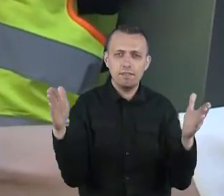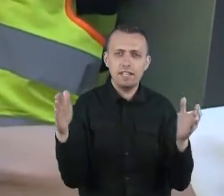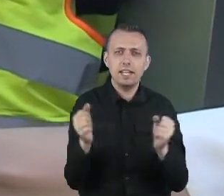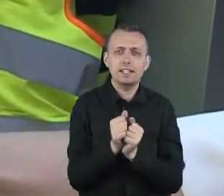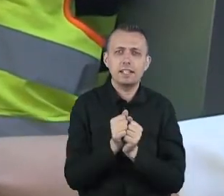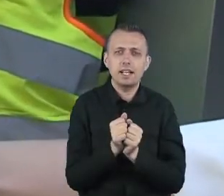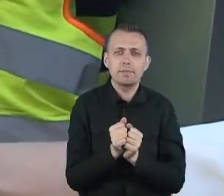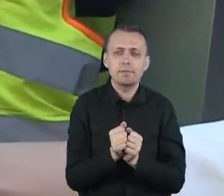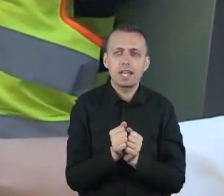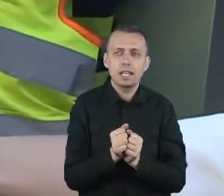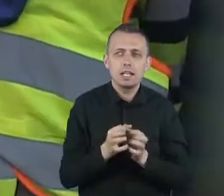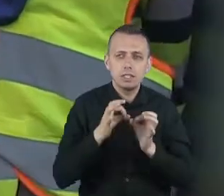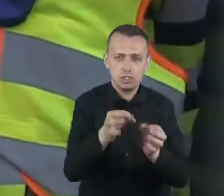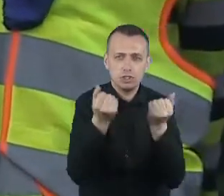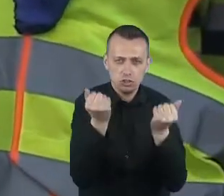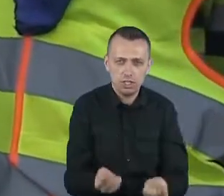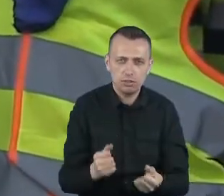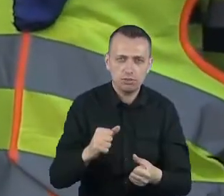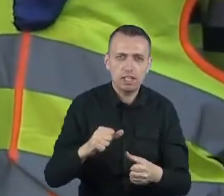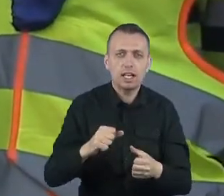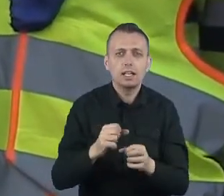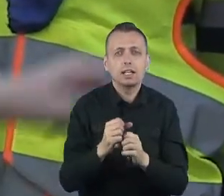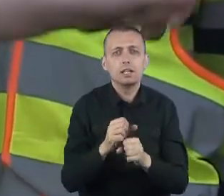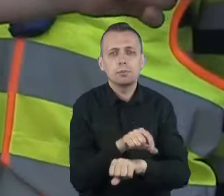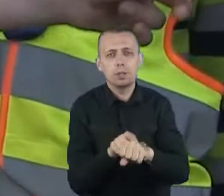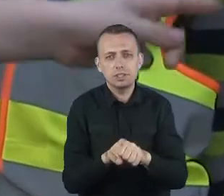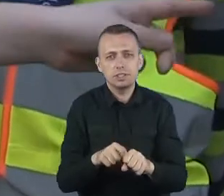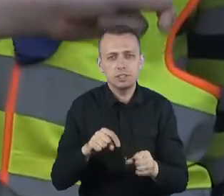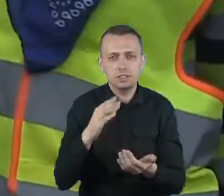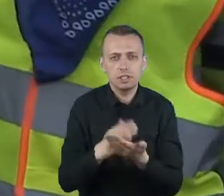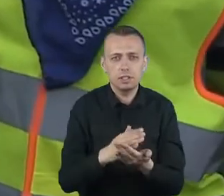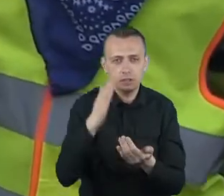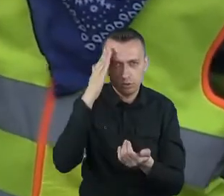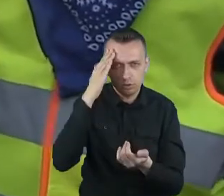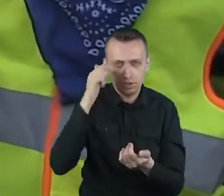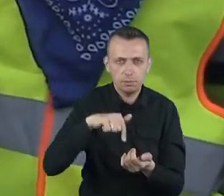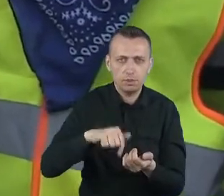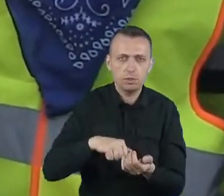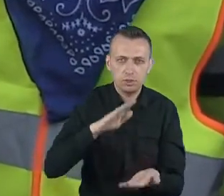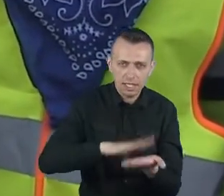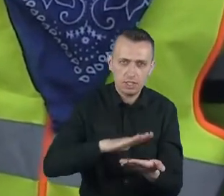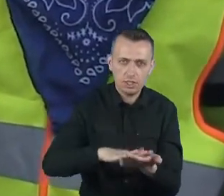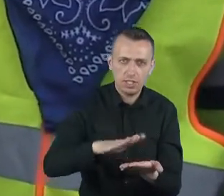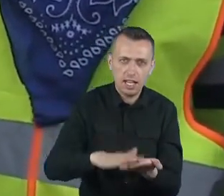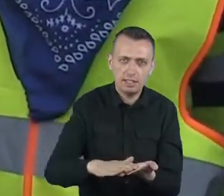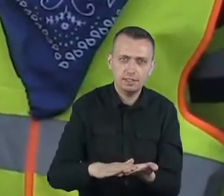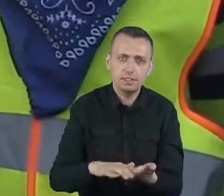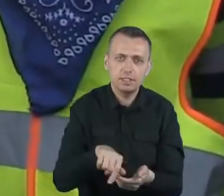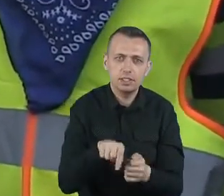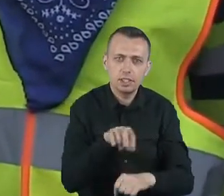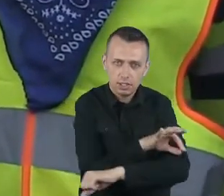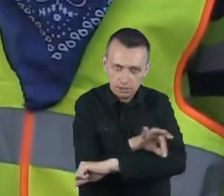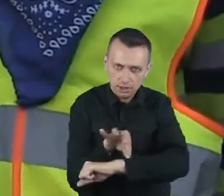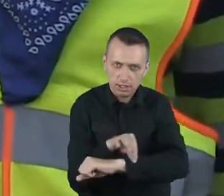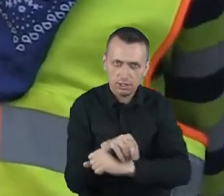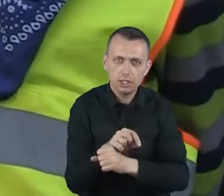to jest policyjna, już wiem. Już wiem, że takie tam tutaj się oczyszcza ślady. Tu? A chciałbyś